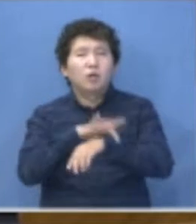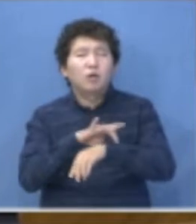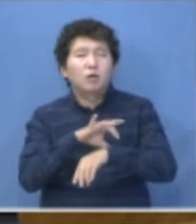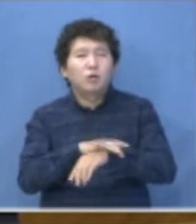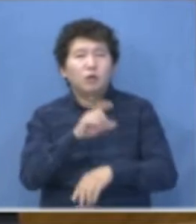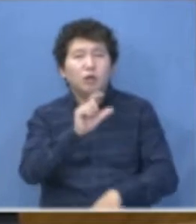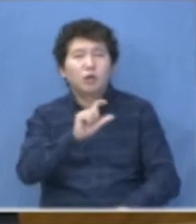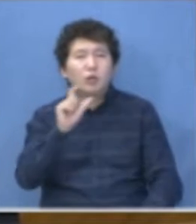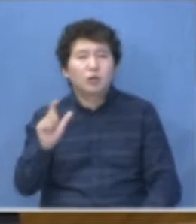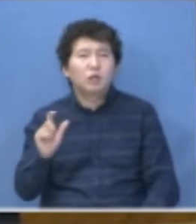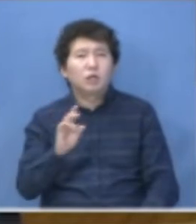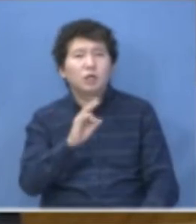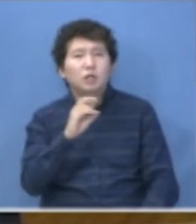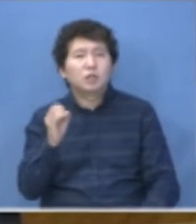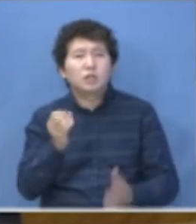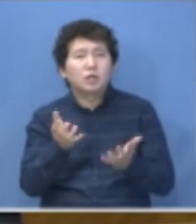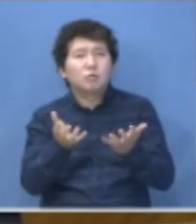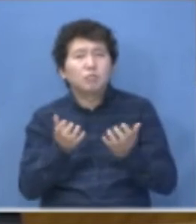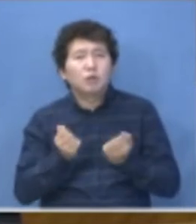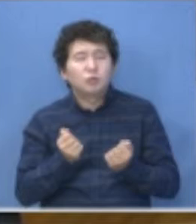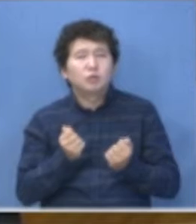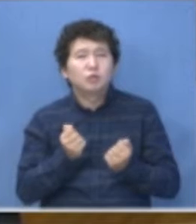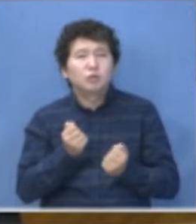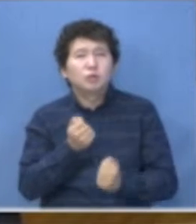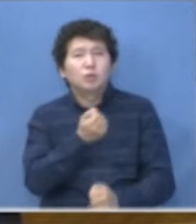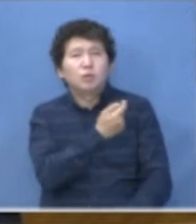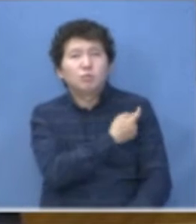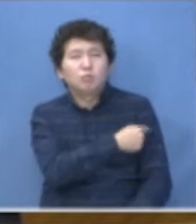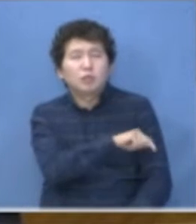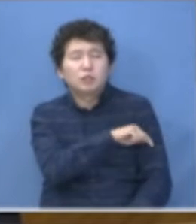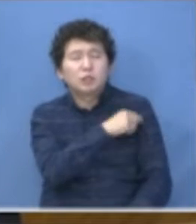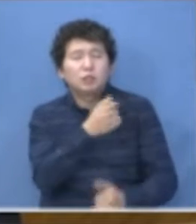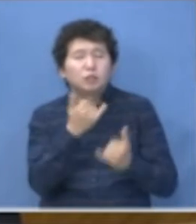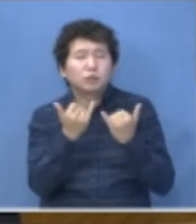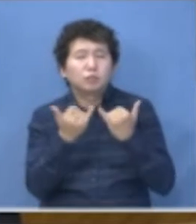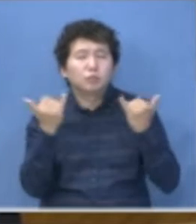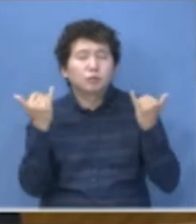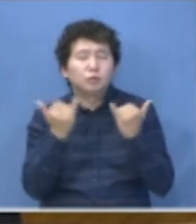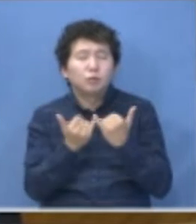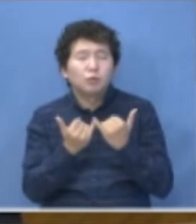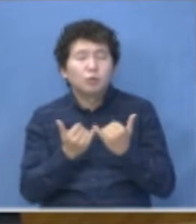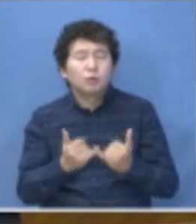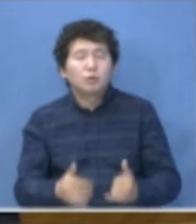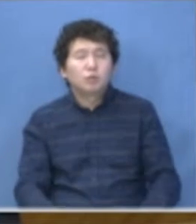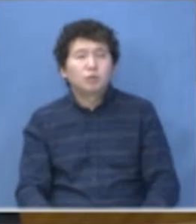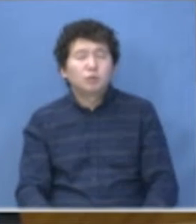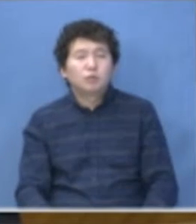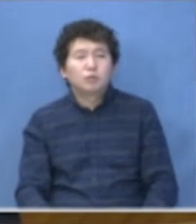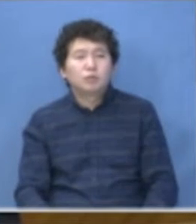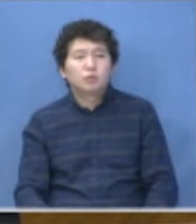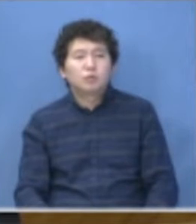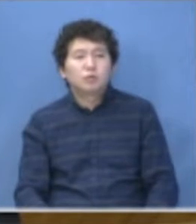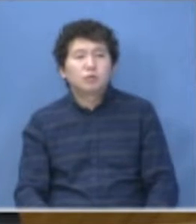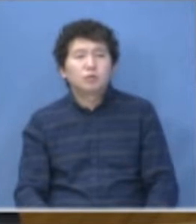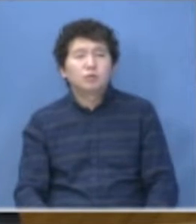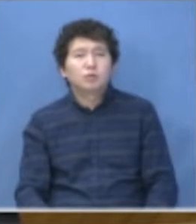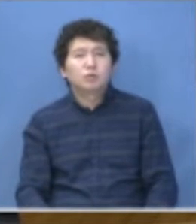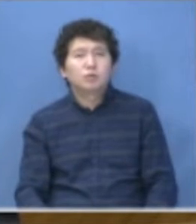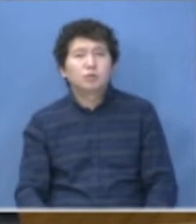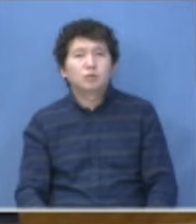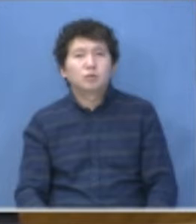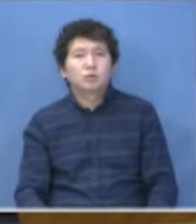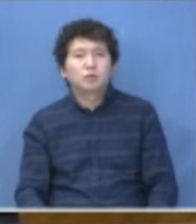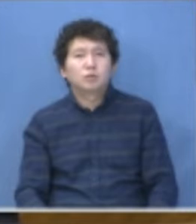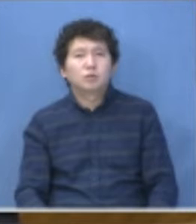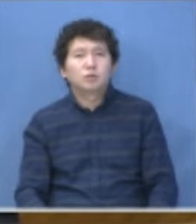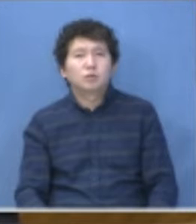граждане недополучают положенный им объем медицинских услуг. Усугубляет ситуацию искусственное разделение медицинской помощи на